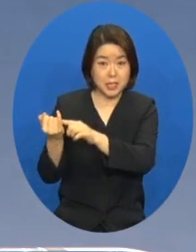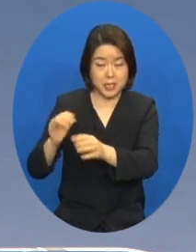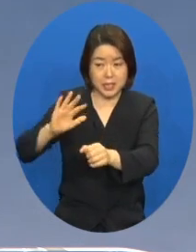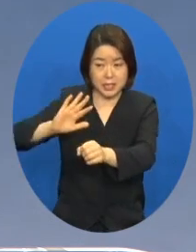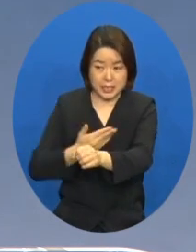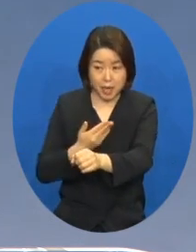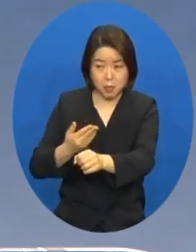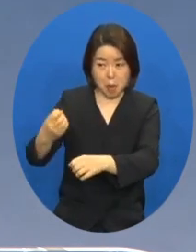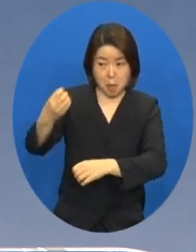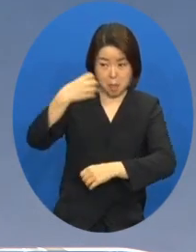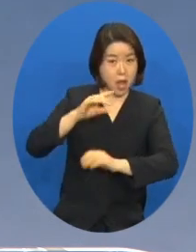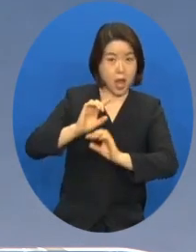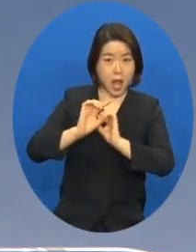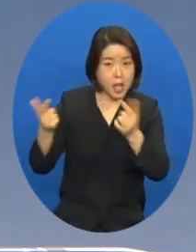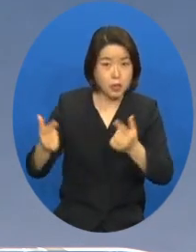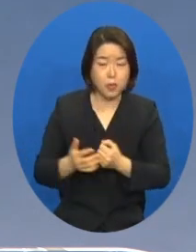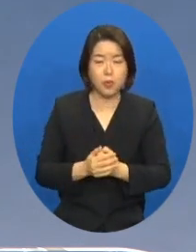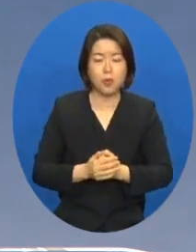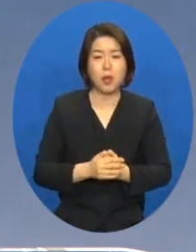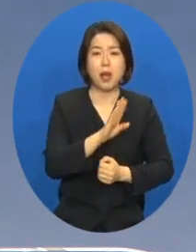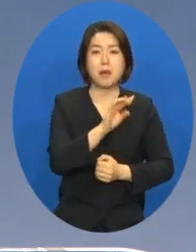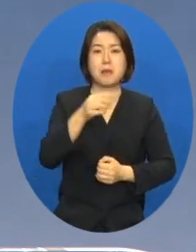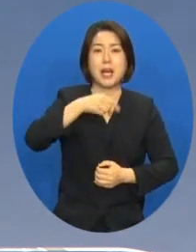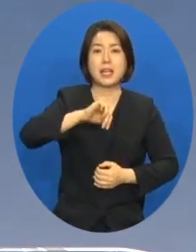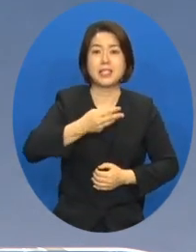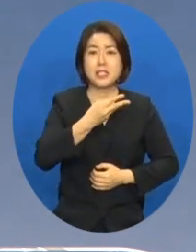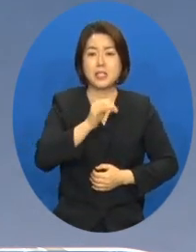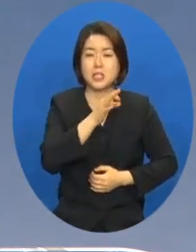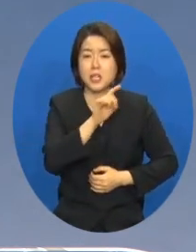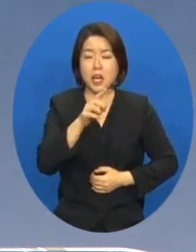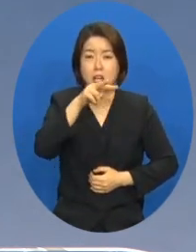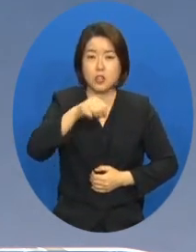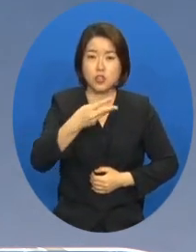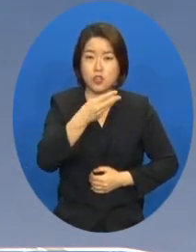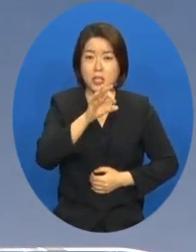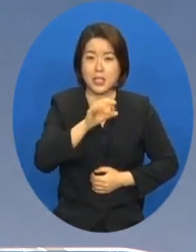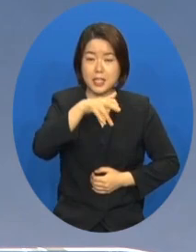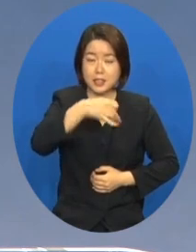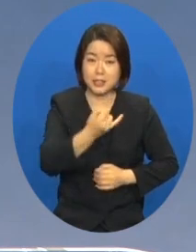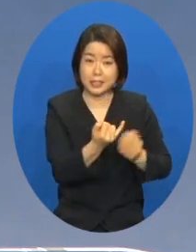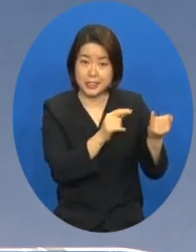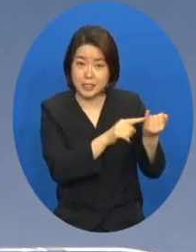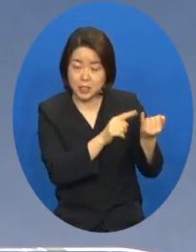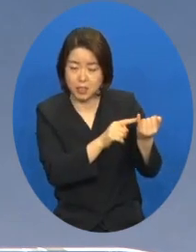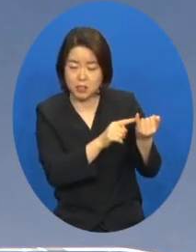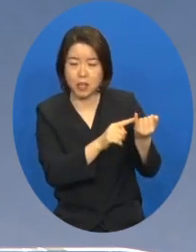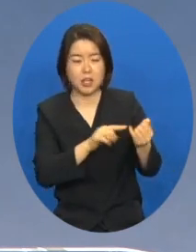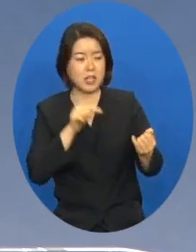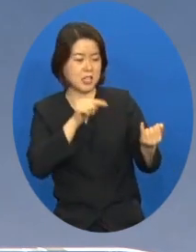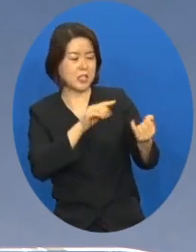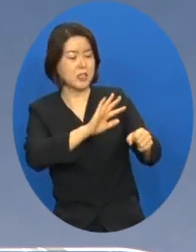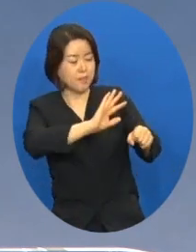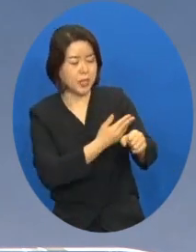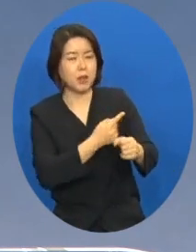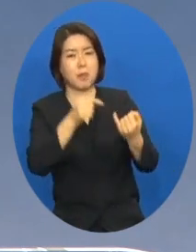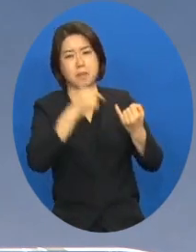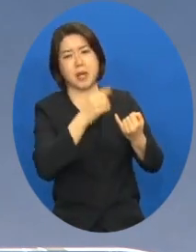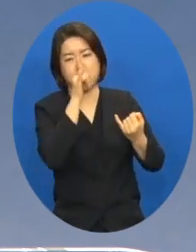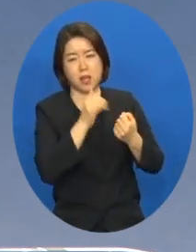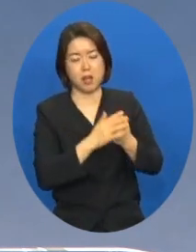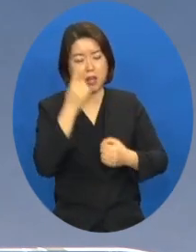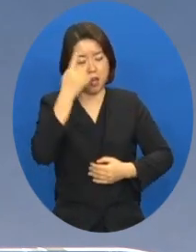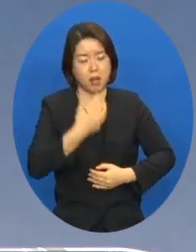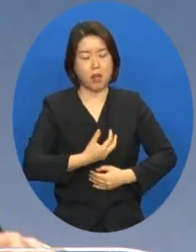잘못을 말씀하시는 게 아니고 바실리아 슐링크 여사의 잘못을 지적하셨어요.